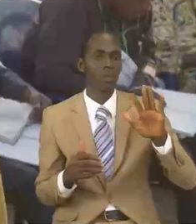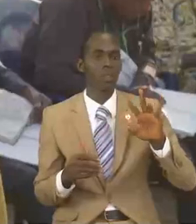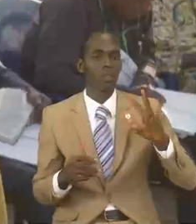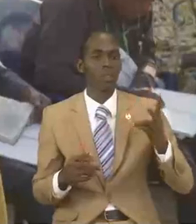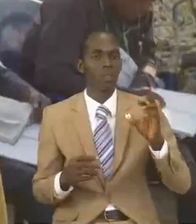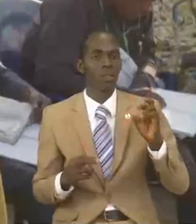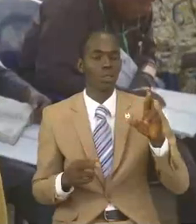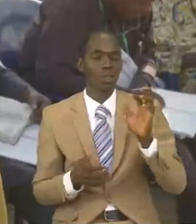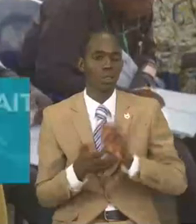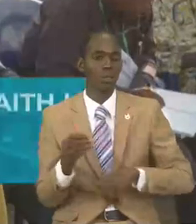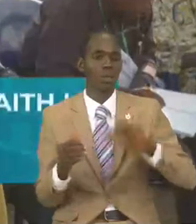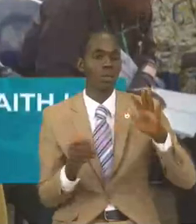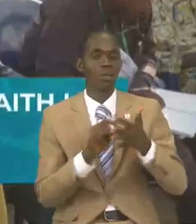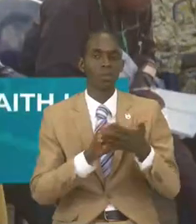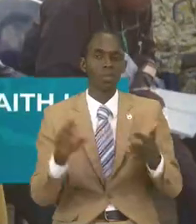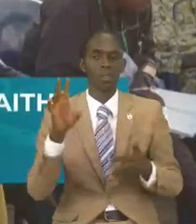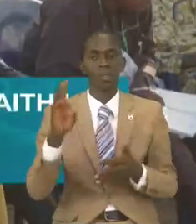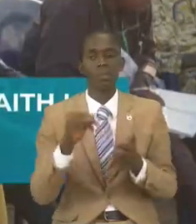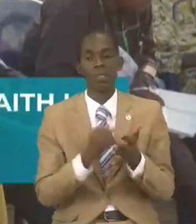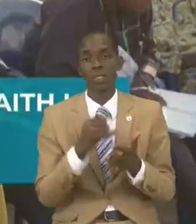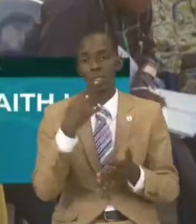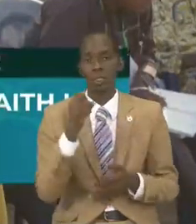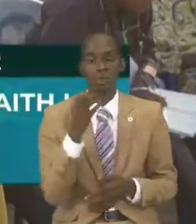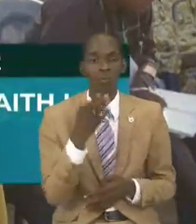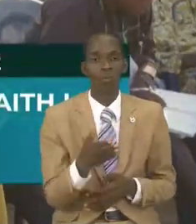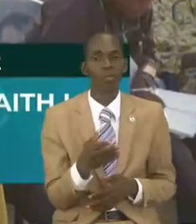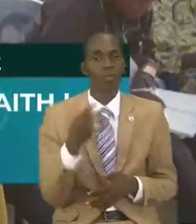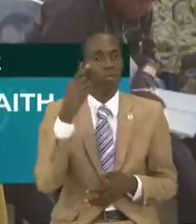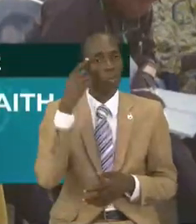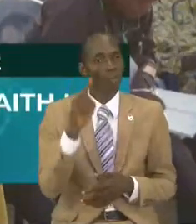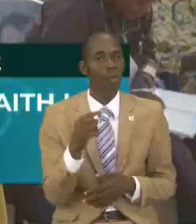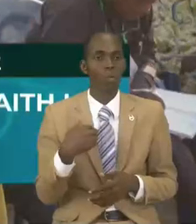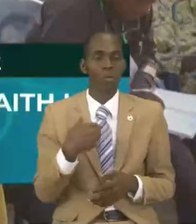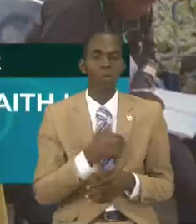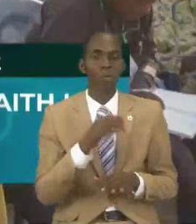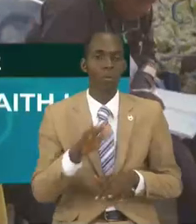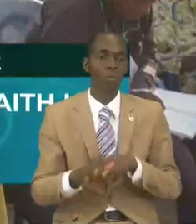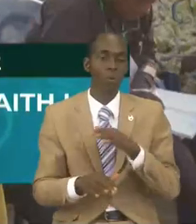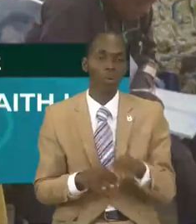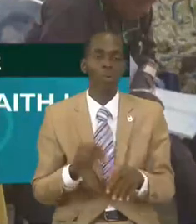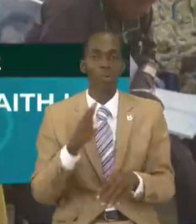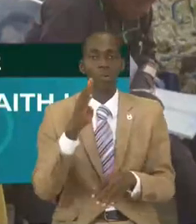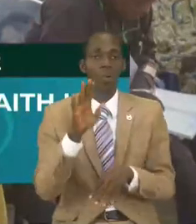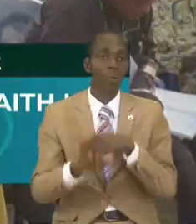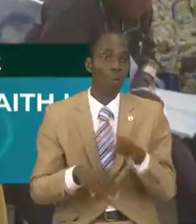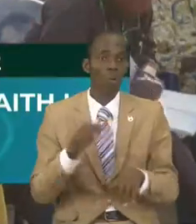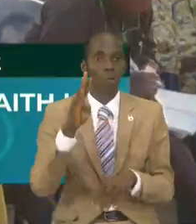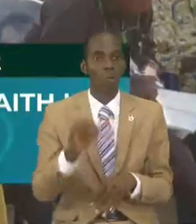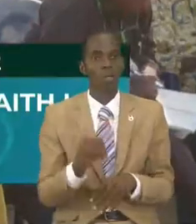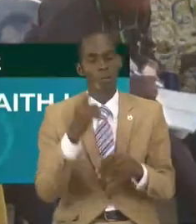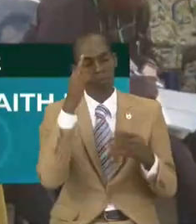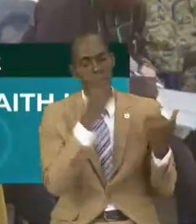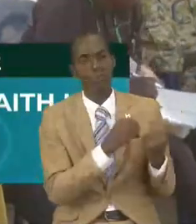5, verset 7. Car nous marchons par la foi et non par la vue.